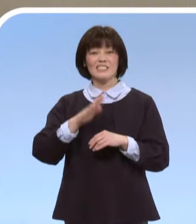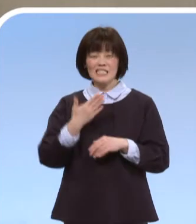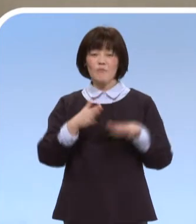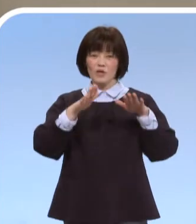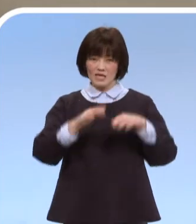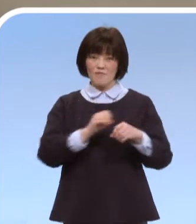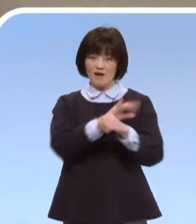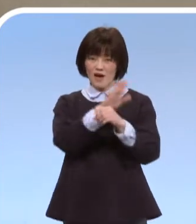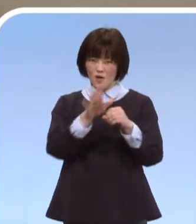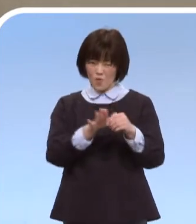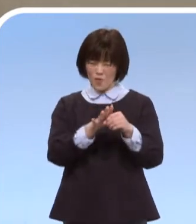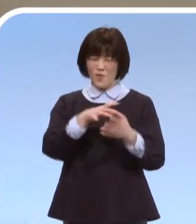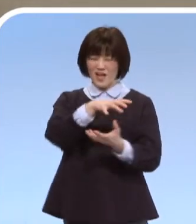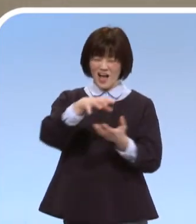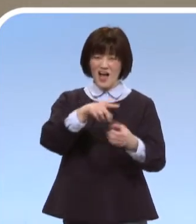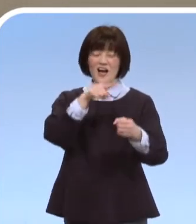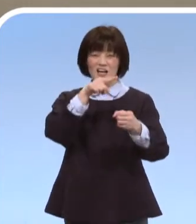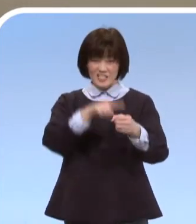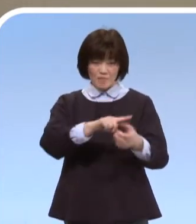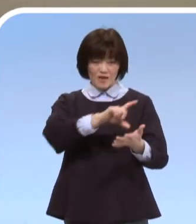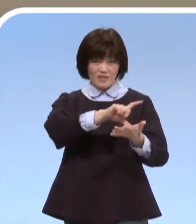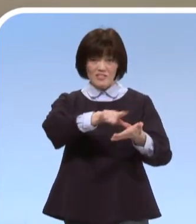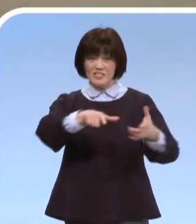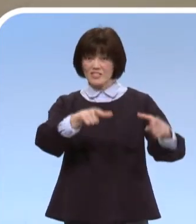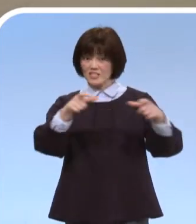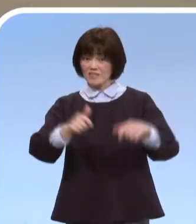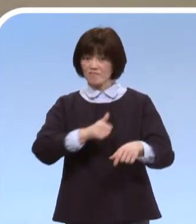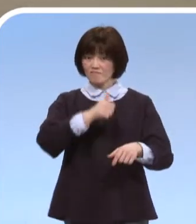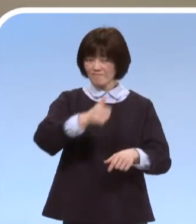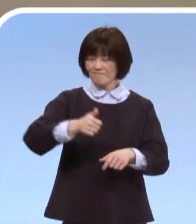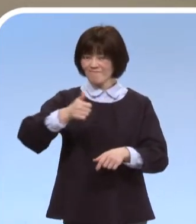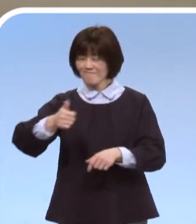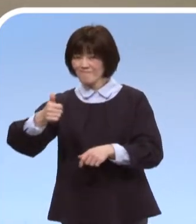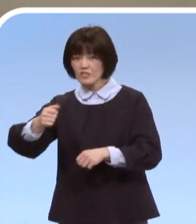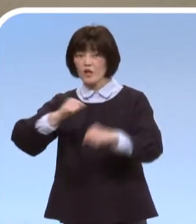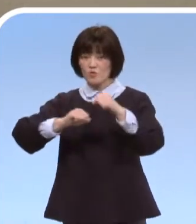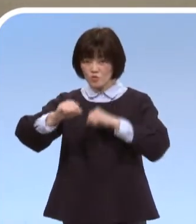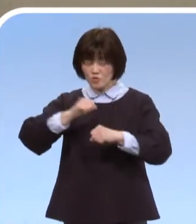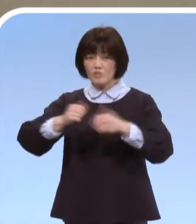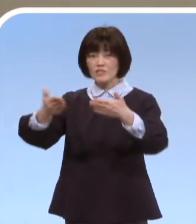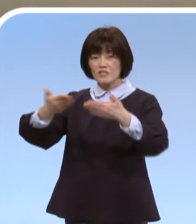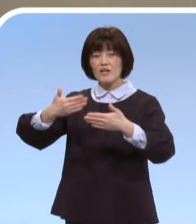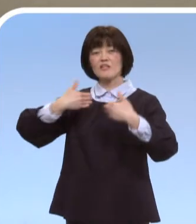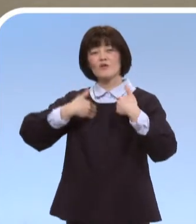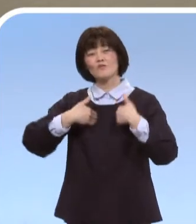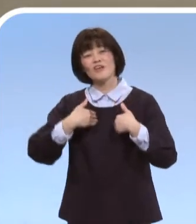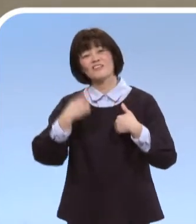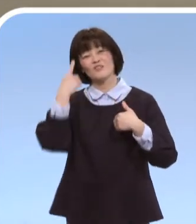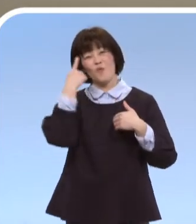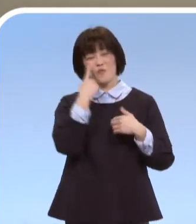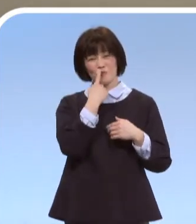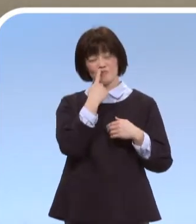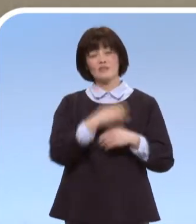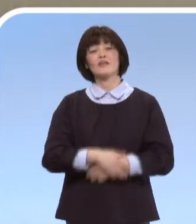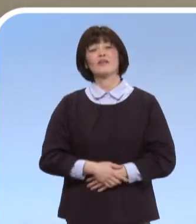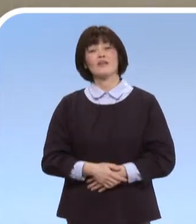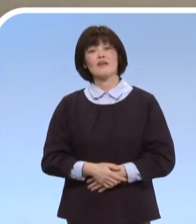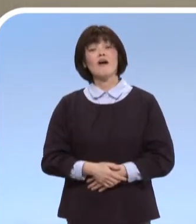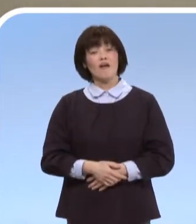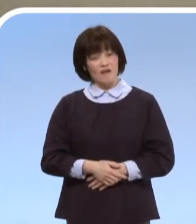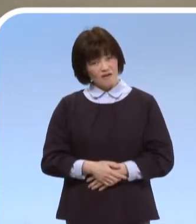いろんな地域を回ってもらう形で、こうやってミーツザ福祉が無事開催されて、すごく嬉 嬉しく思っています。いや、やっぱ